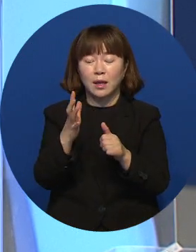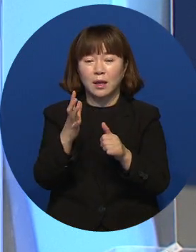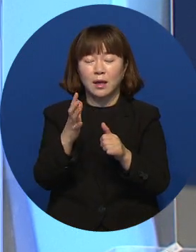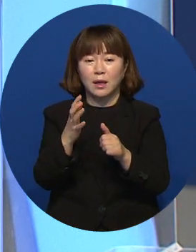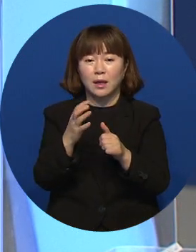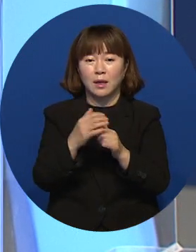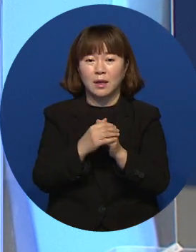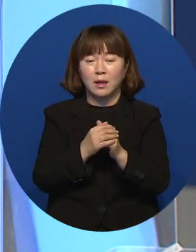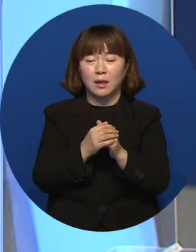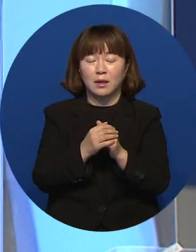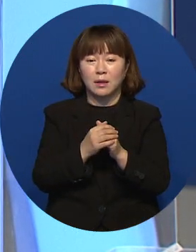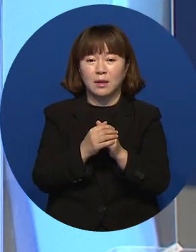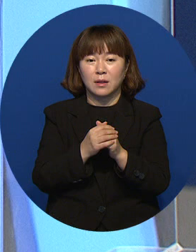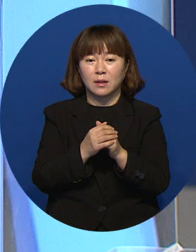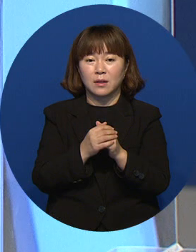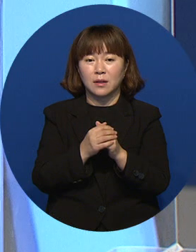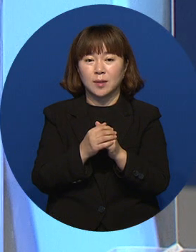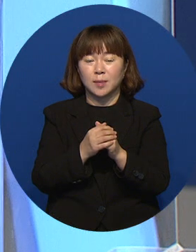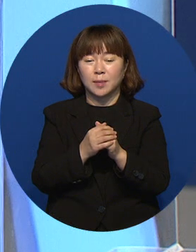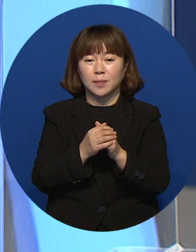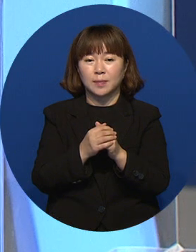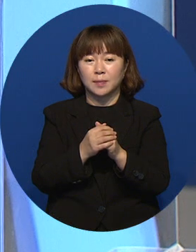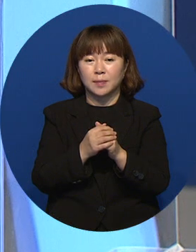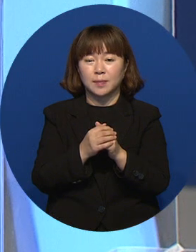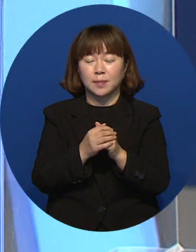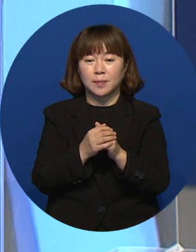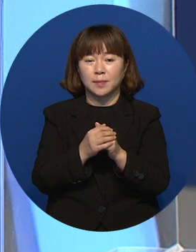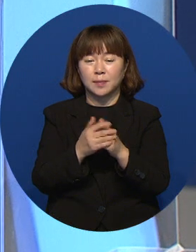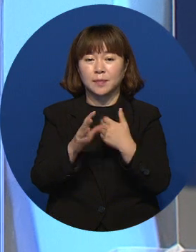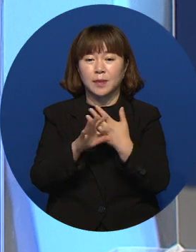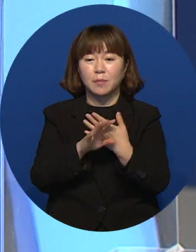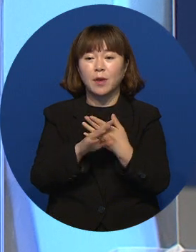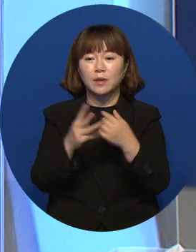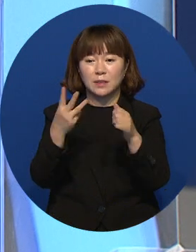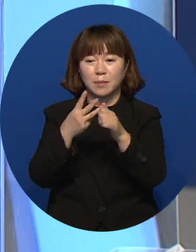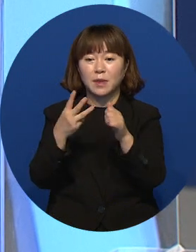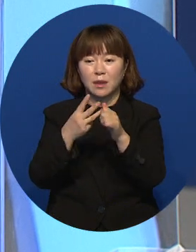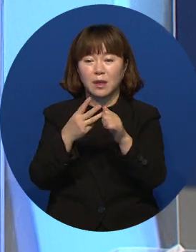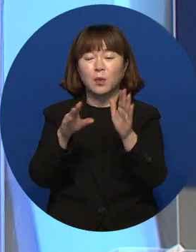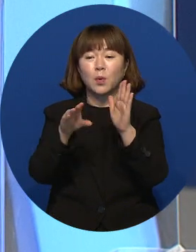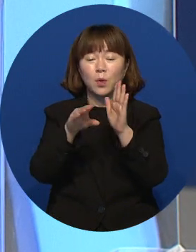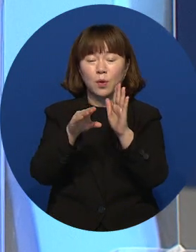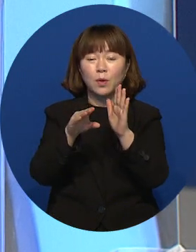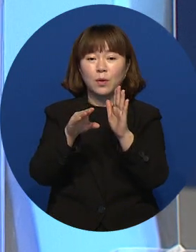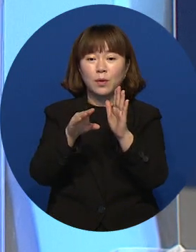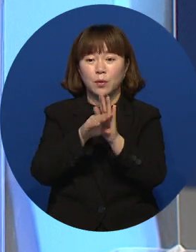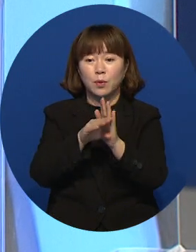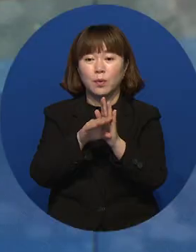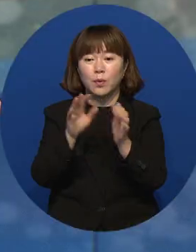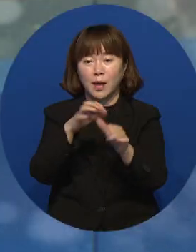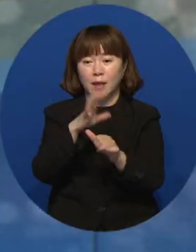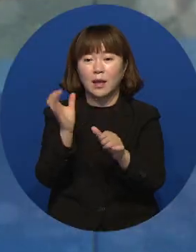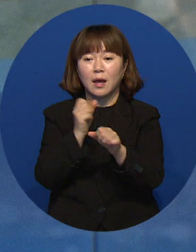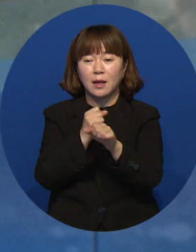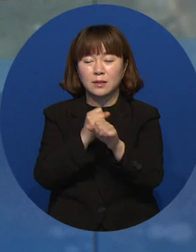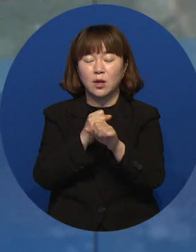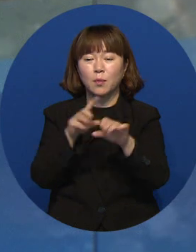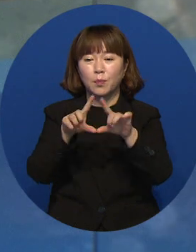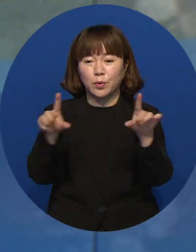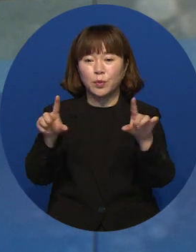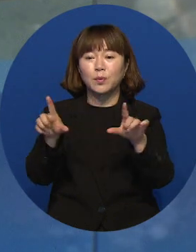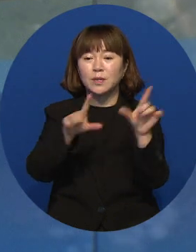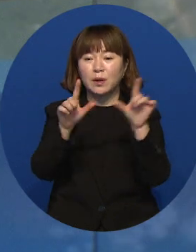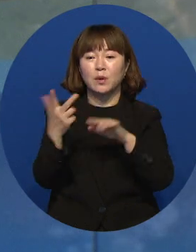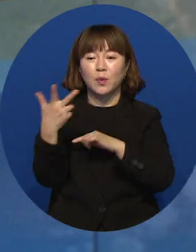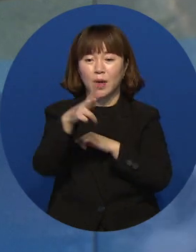하여서 어 마지막 처이 목표인 일상 회복을 목표로 하고 있습니다 그럼 그 기준이 확진 자주 평균